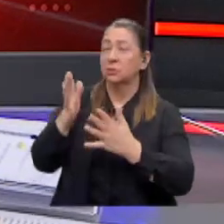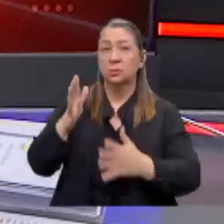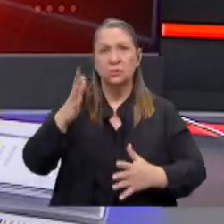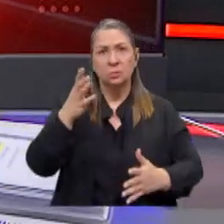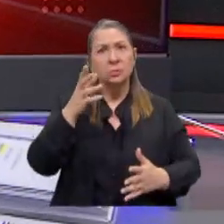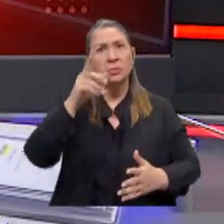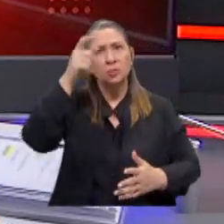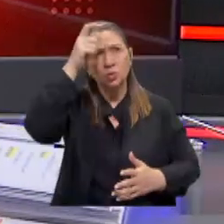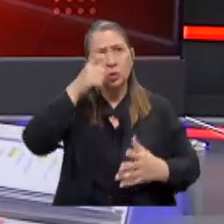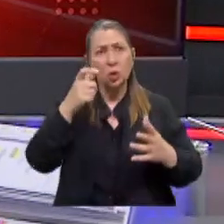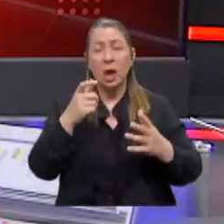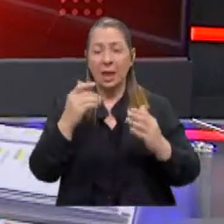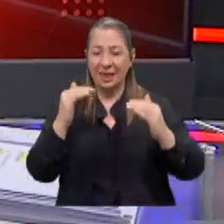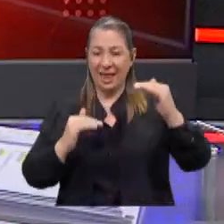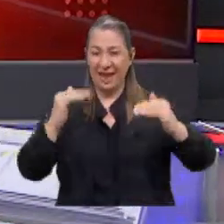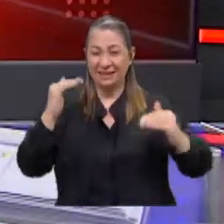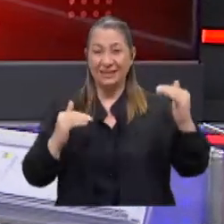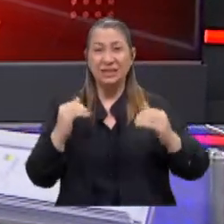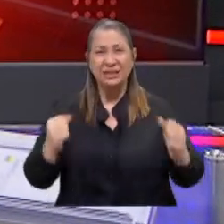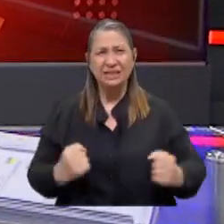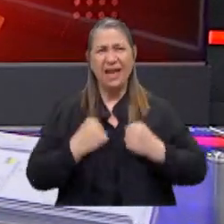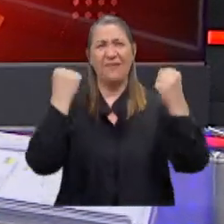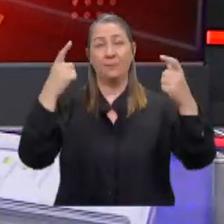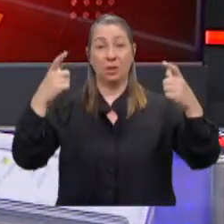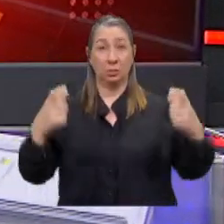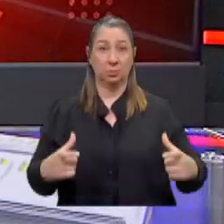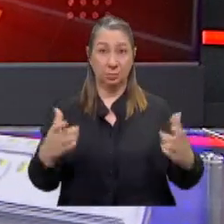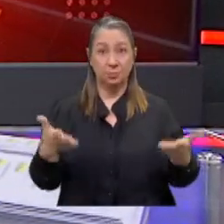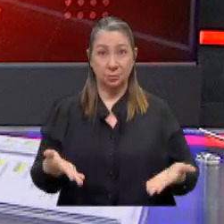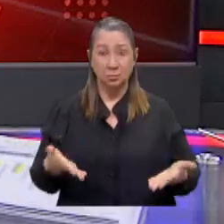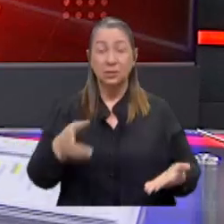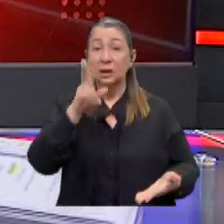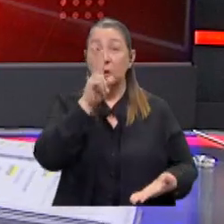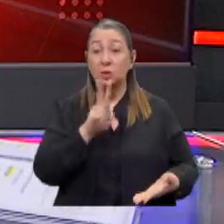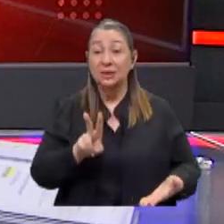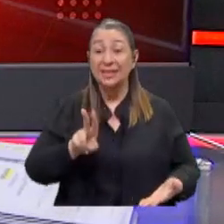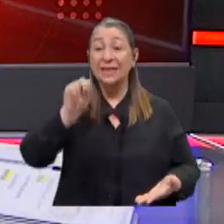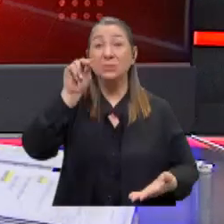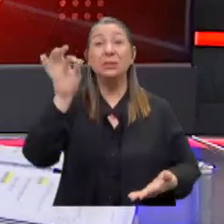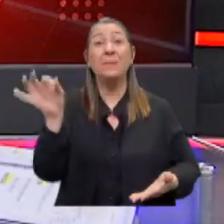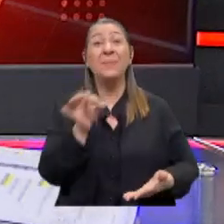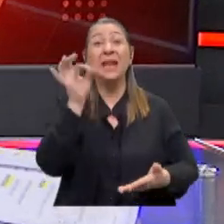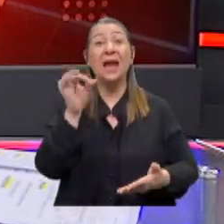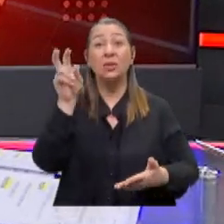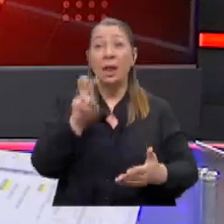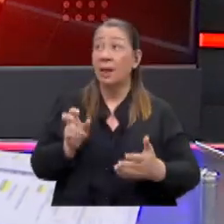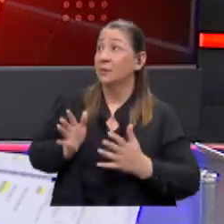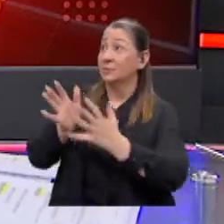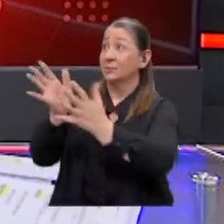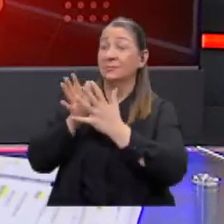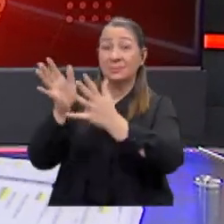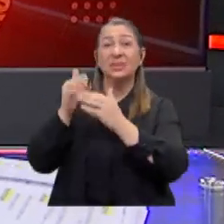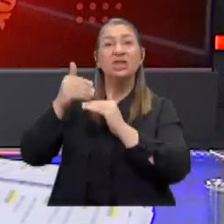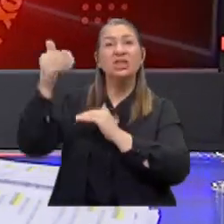Türkiye ölçeğinde devasa bir ülke. 270 milyar dolar da ithalat yapmışız. Dış